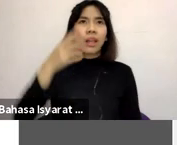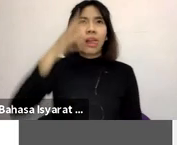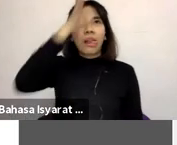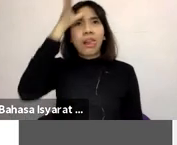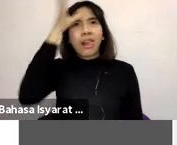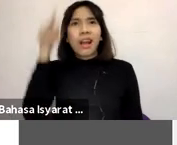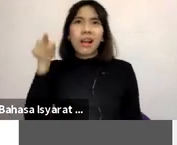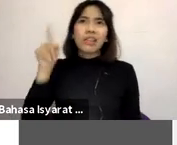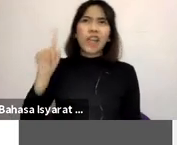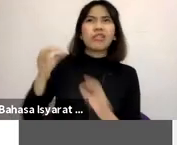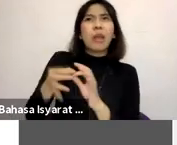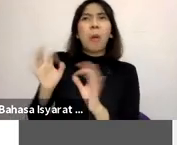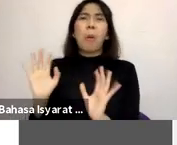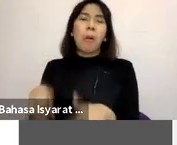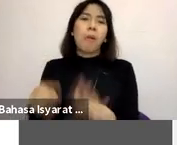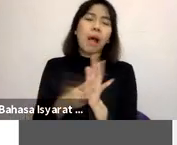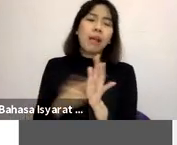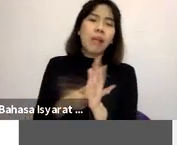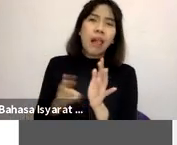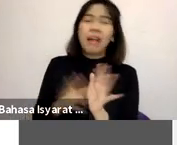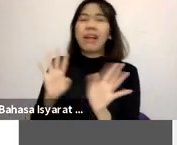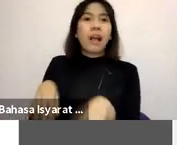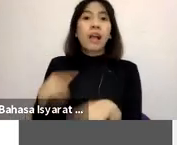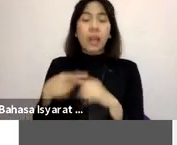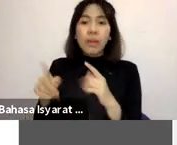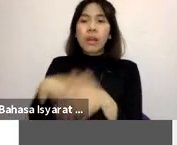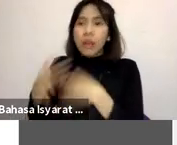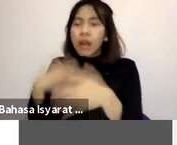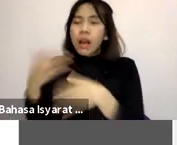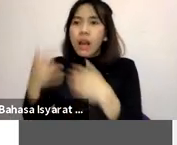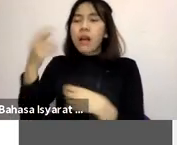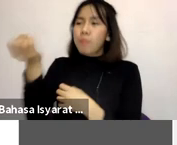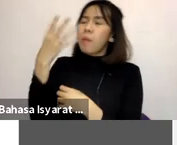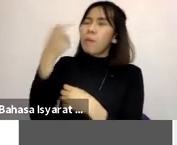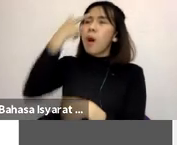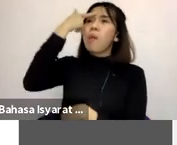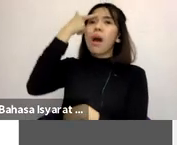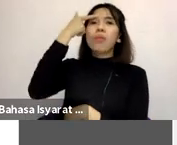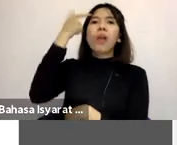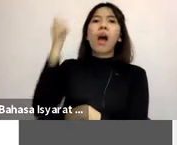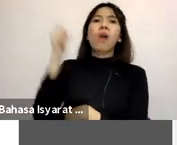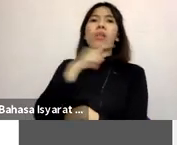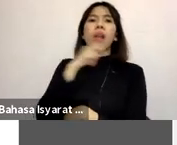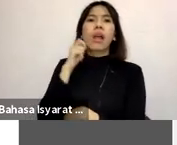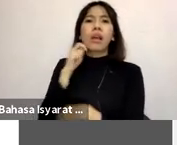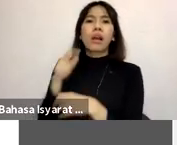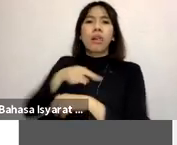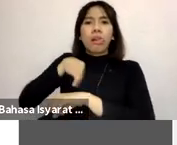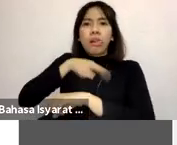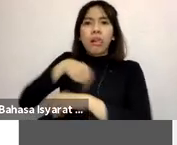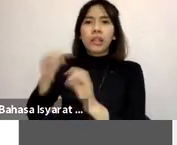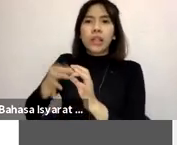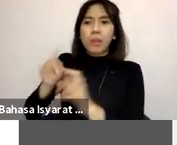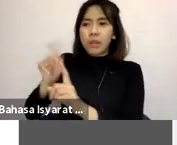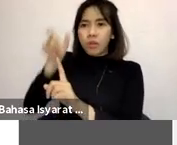bermasalah ternyata Capeknya bukan main saya belakangnya juga baru-baru lanjut kita seakan